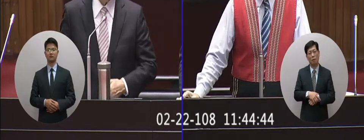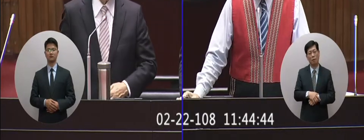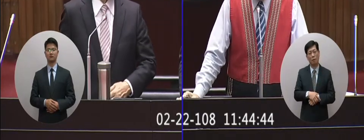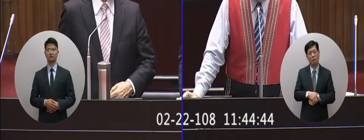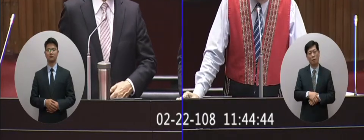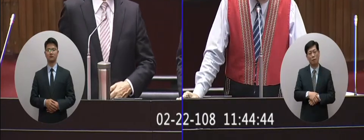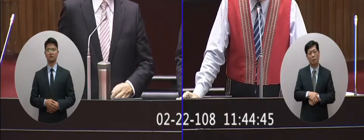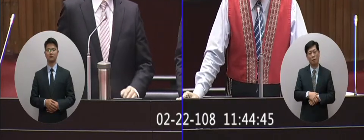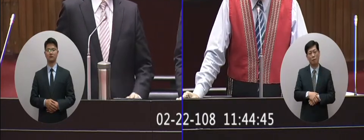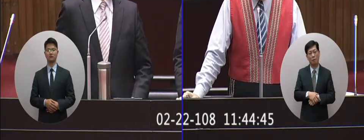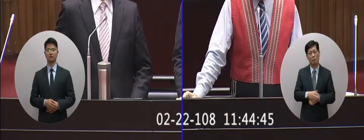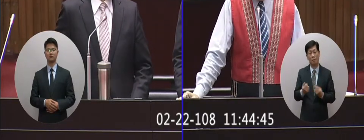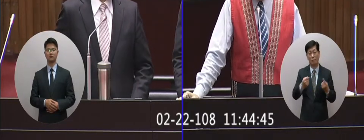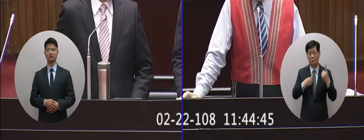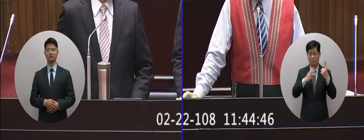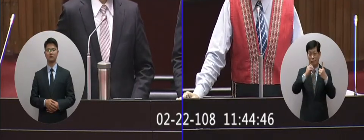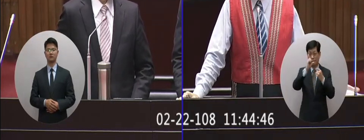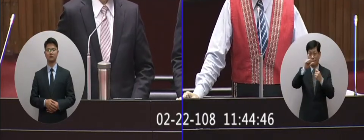这个